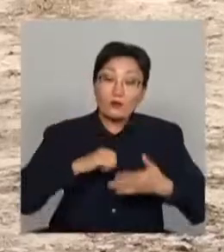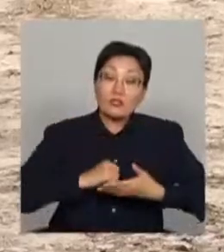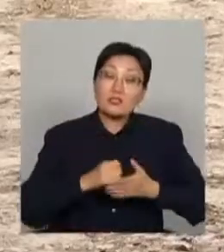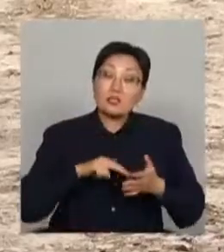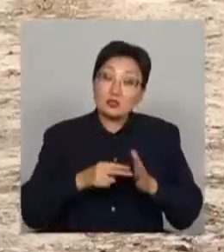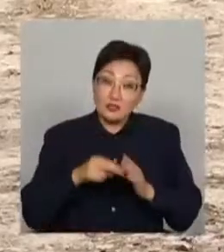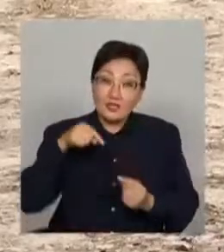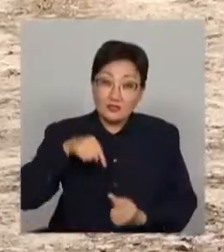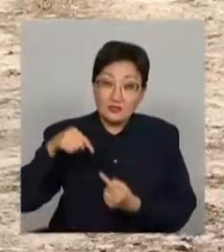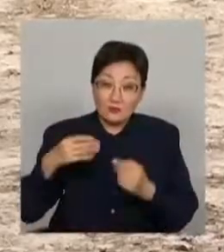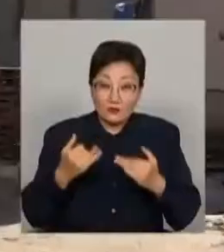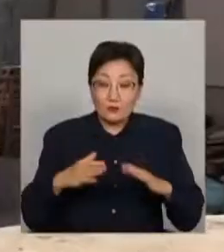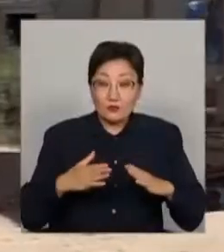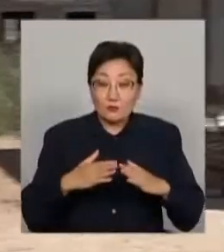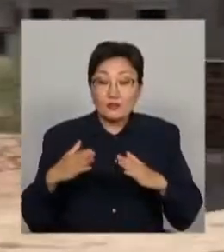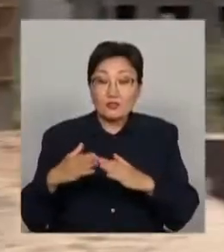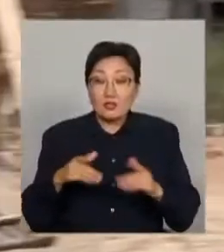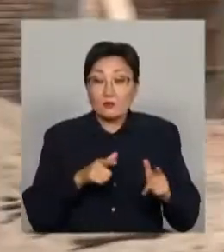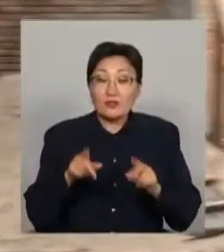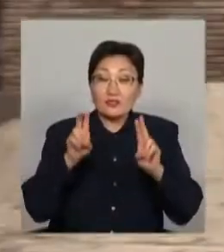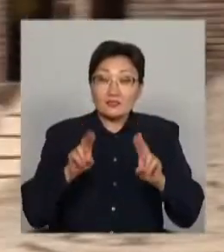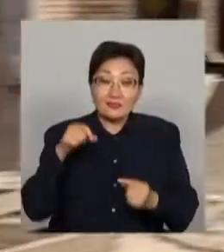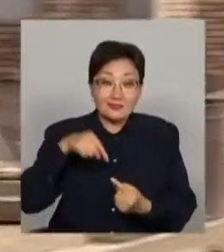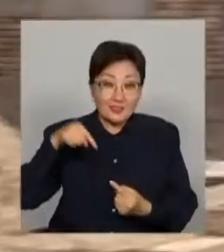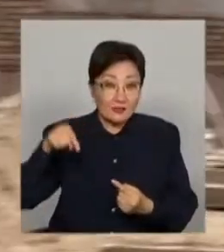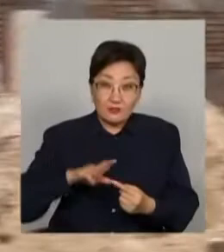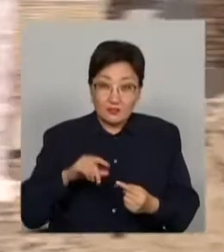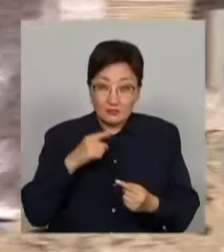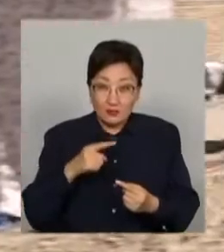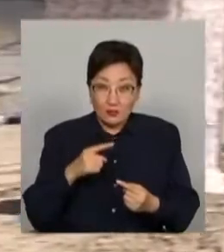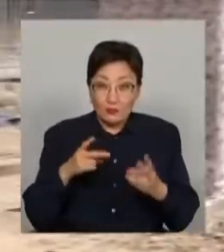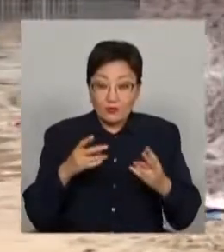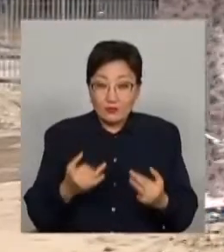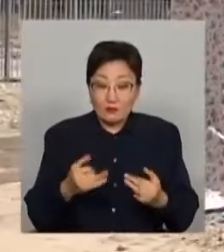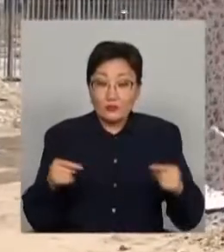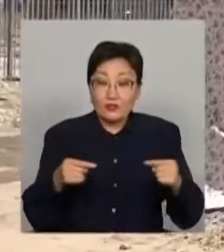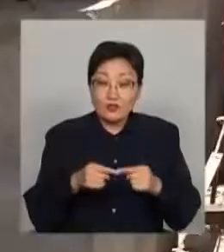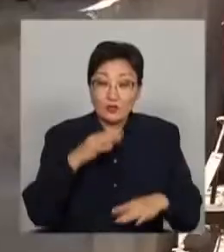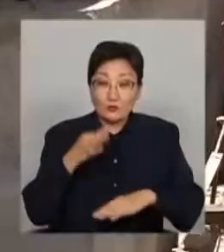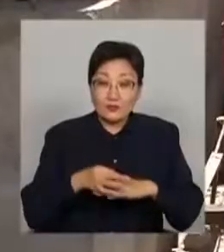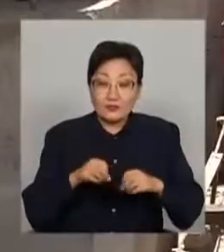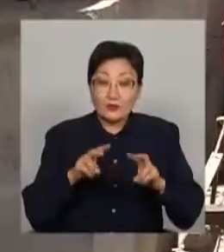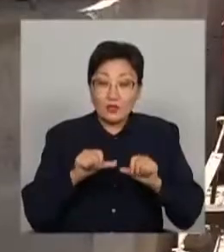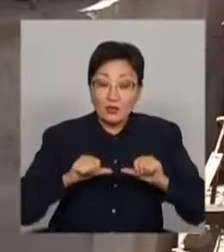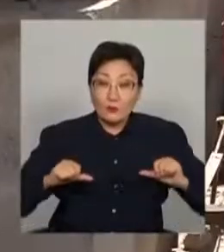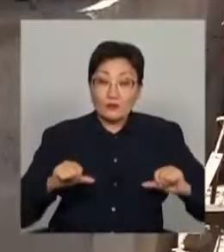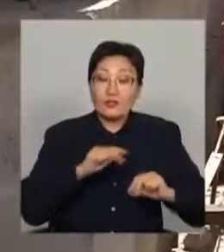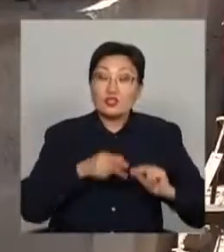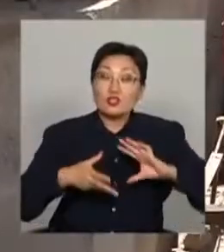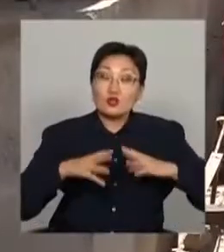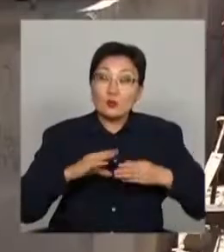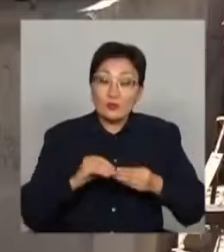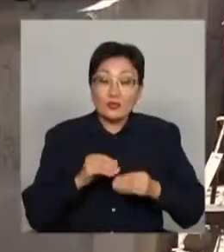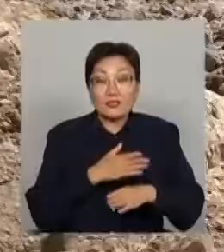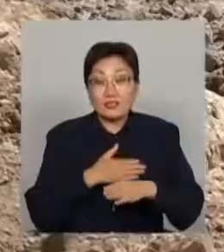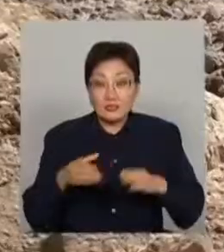жоспарға сәйкес, қазір тұрған үйлердің ережеге сай емес екенін айтты. Десе де, Нақты жауап арнайы комиссия жұмысының қорытындысы шыққанда